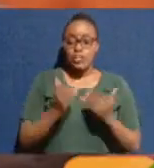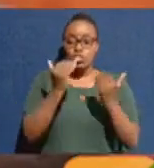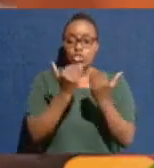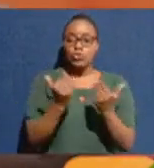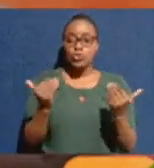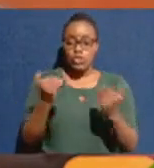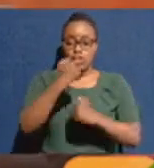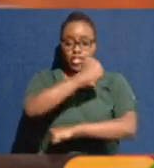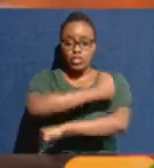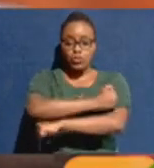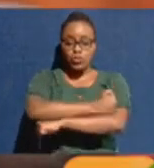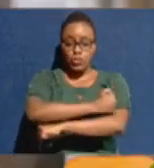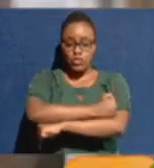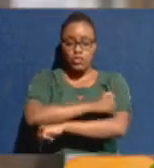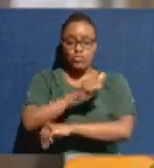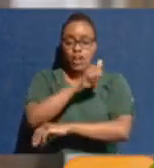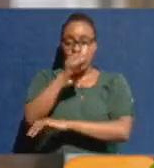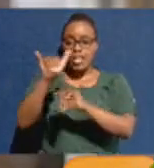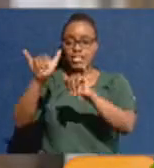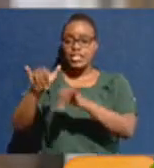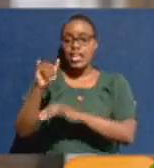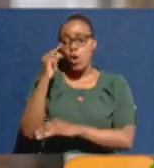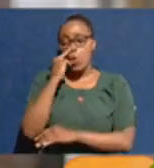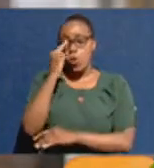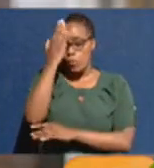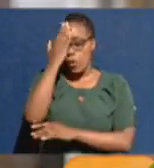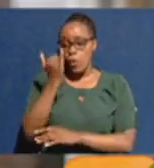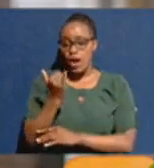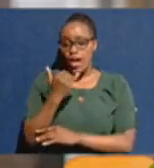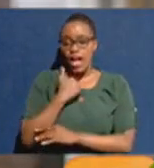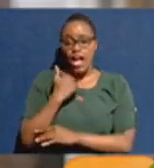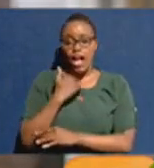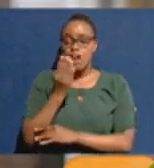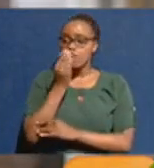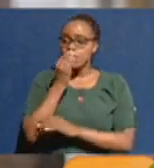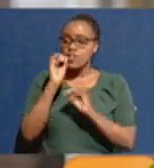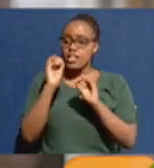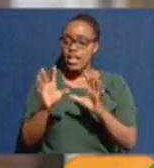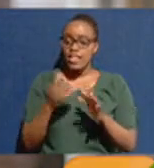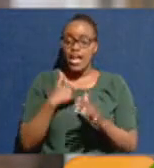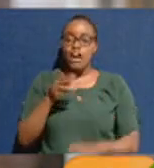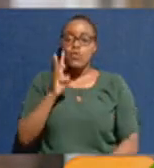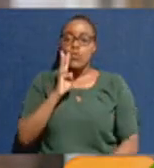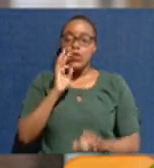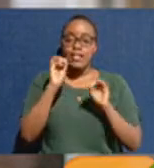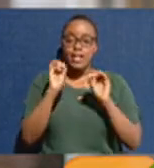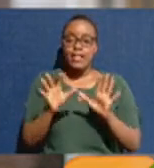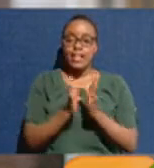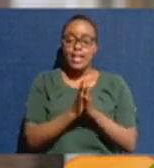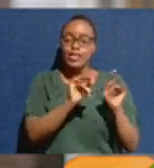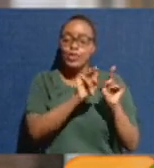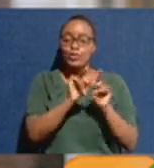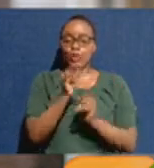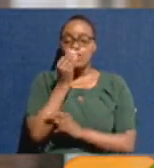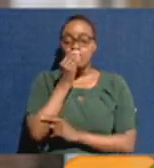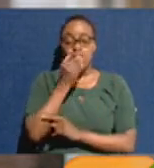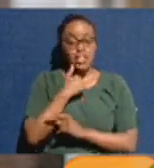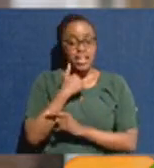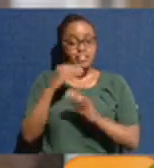hapa shule wengine wanabaki nyumbani kwa sababu hawamekosa nini, wamekosa maji. Na pia lishe pia